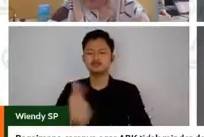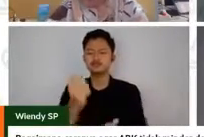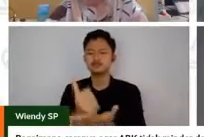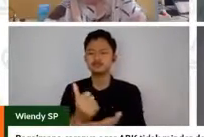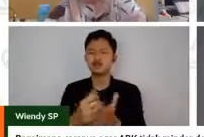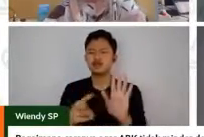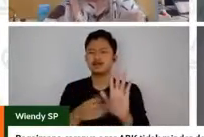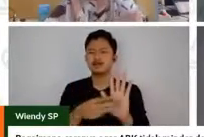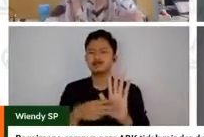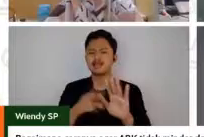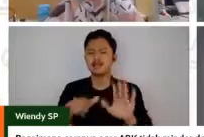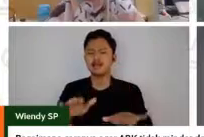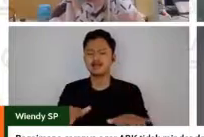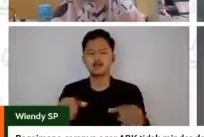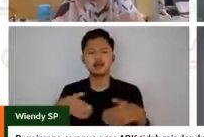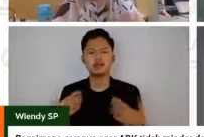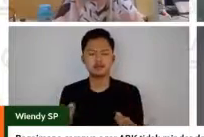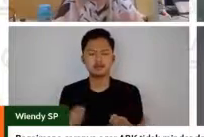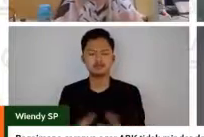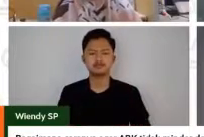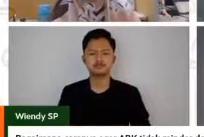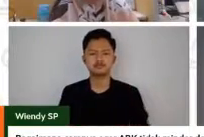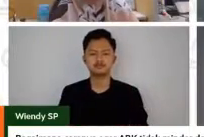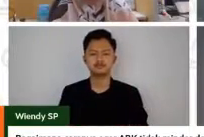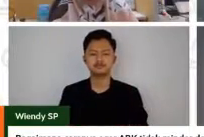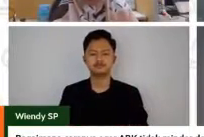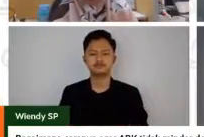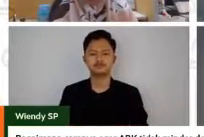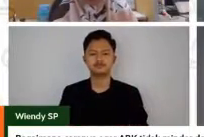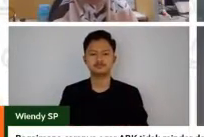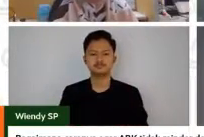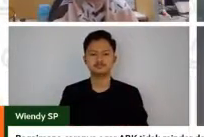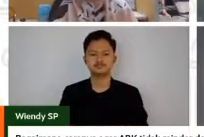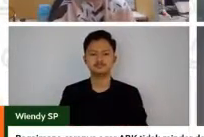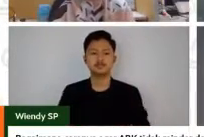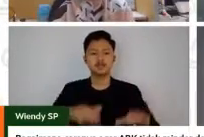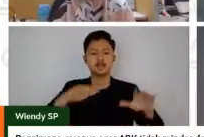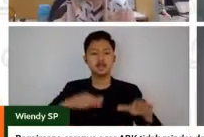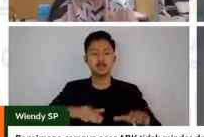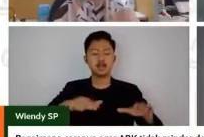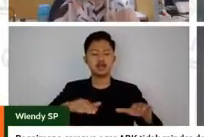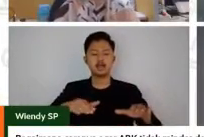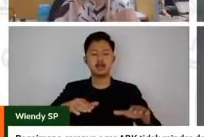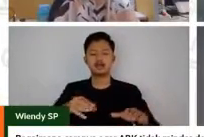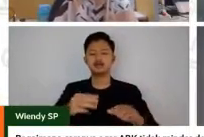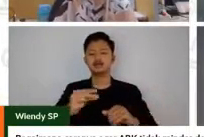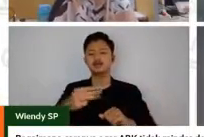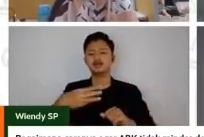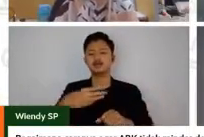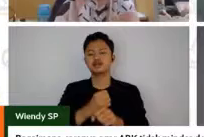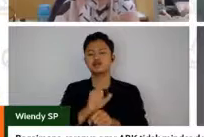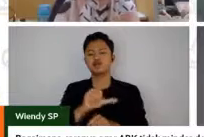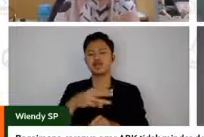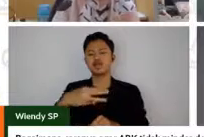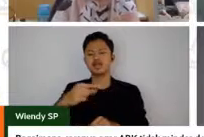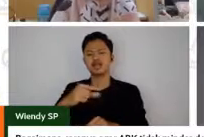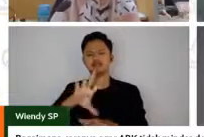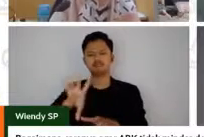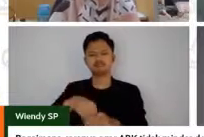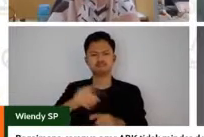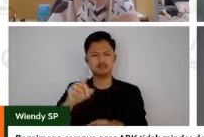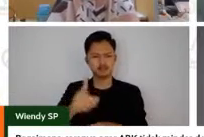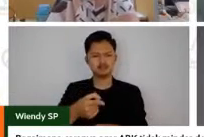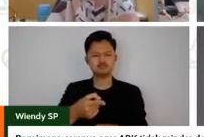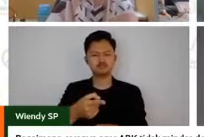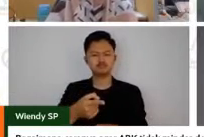permasalahan anaknya itu. Terus anak-anak yang mungkin reguler bisa kita libatkan, gitu kan?